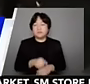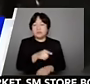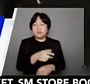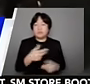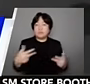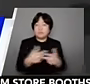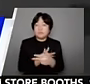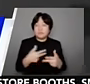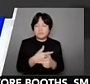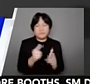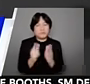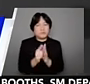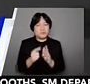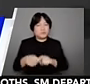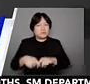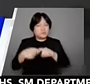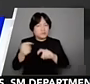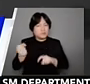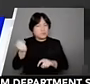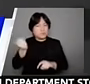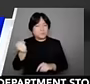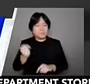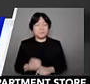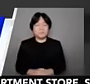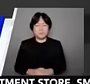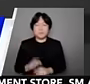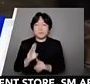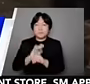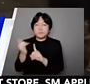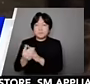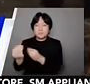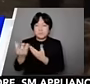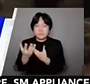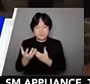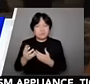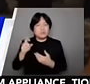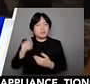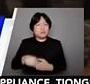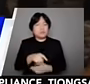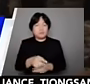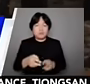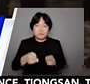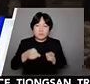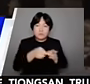aksidente. Plano ng barangay na isabay sa road widening project ang pagpapagawa ng